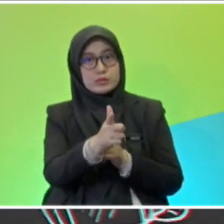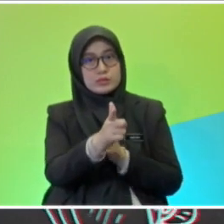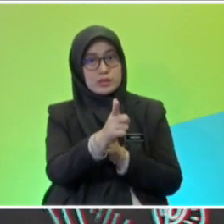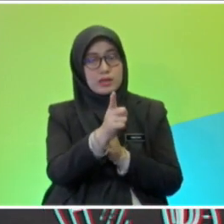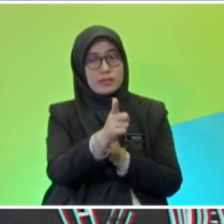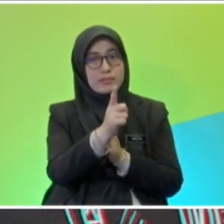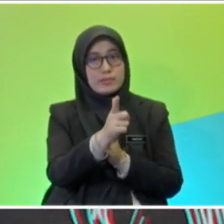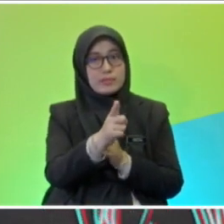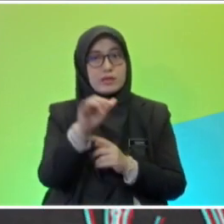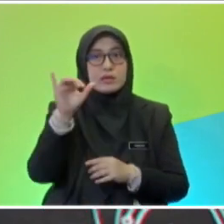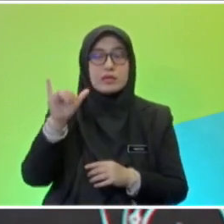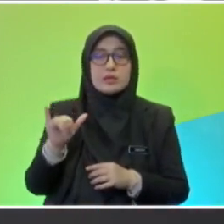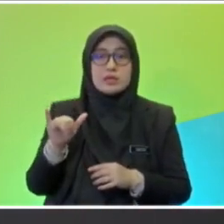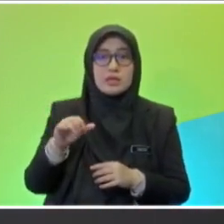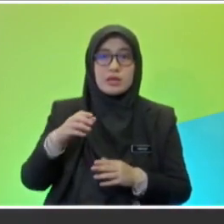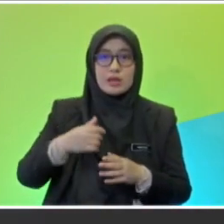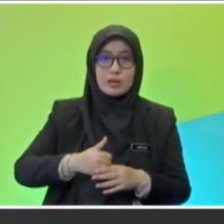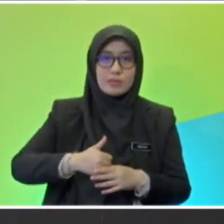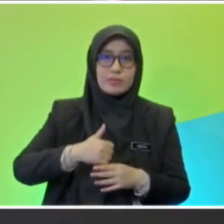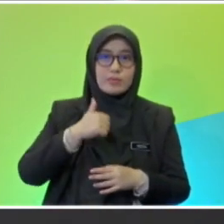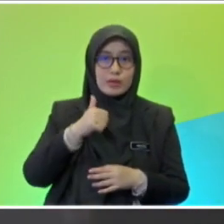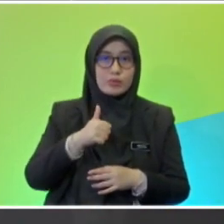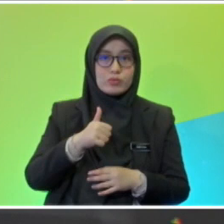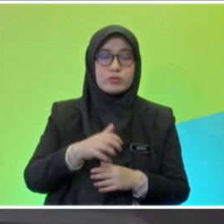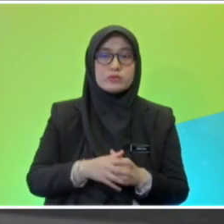terhadap interior putih